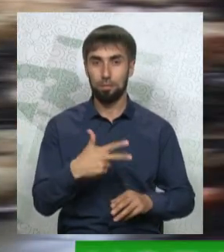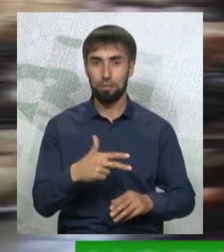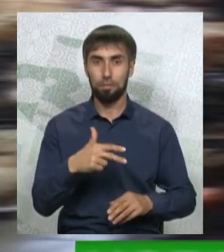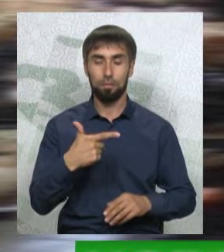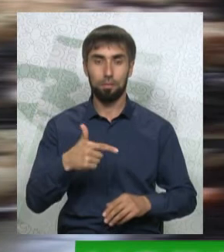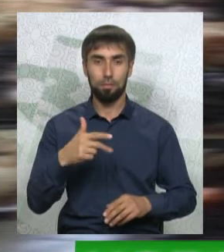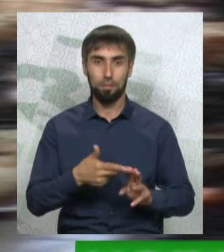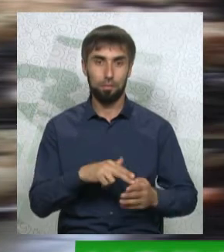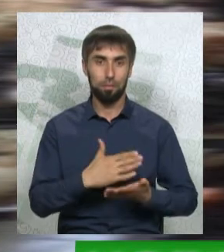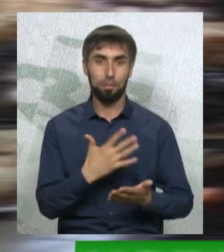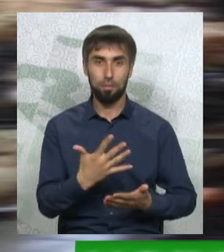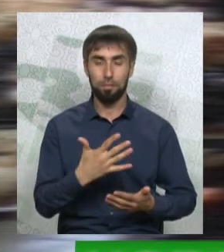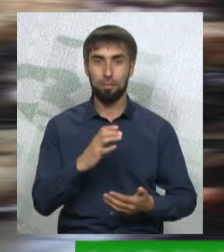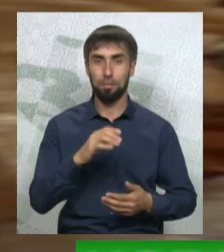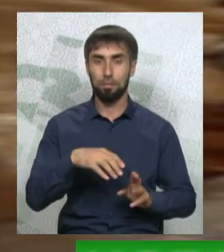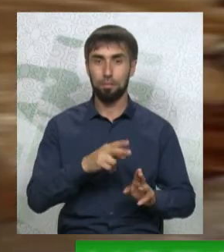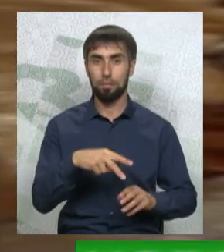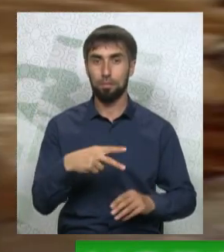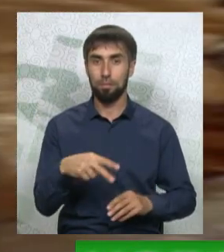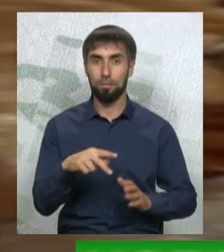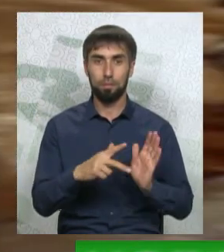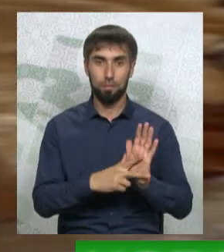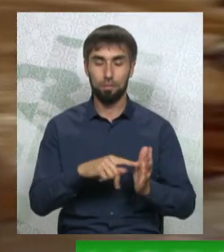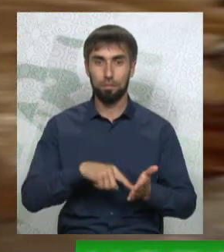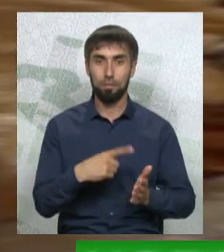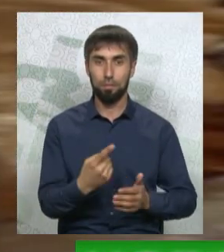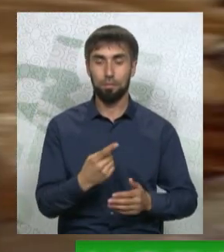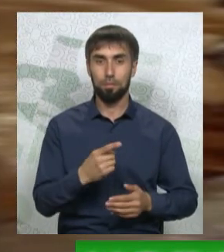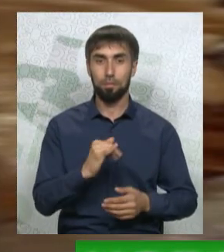пунктом Г, части 5 статьи 228.1 УК РФ соответственно.